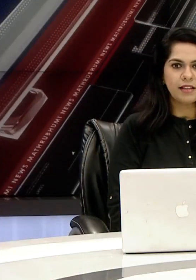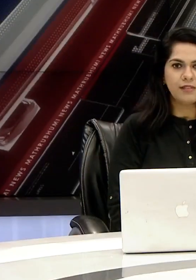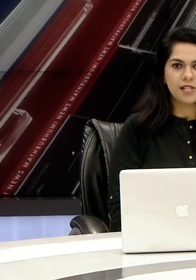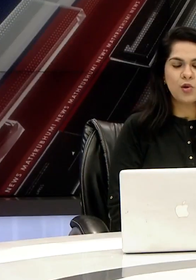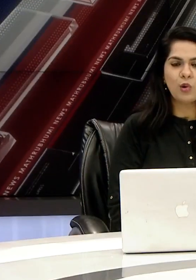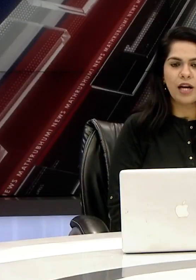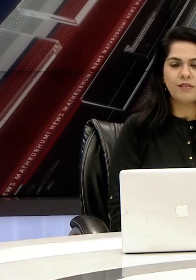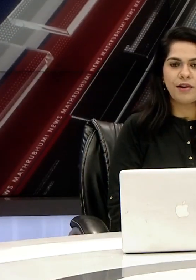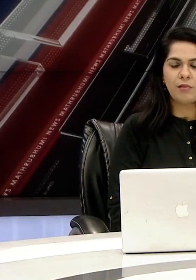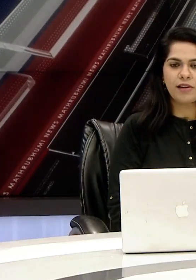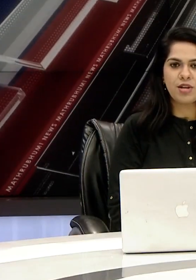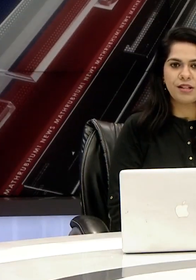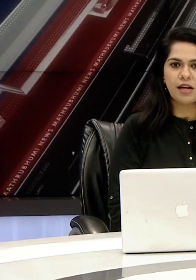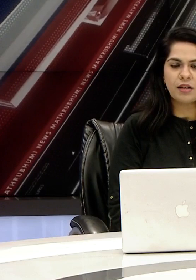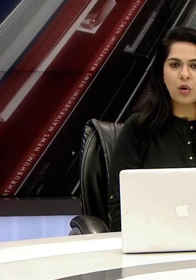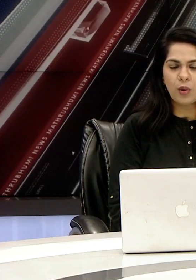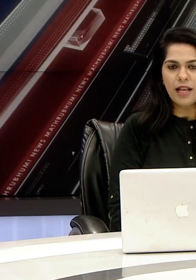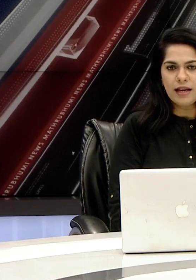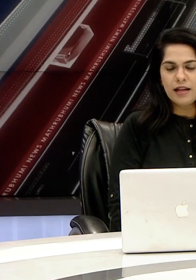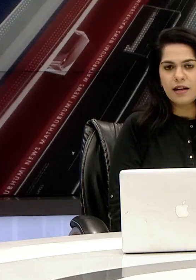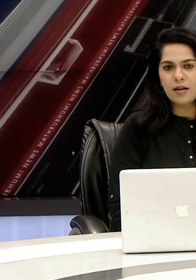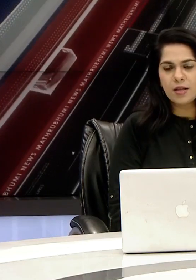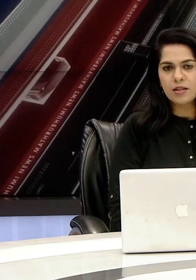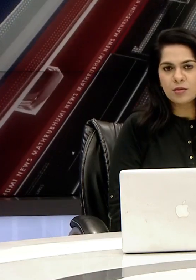പാലക്കാട് നിന്ന് VS ഗോകുലാണ് വിവരങ്ങളുമായി ചേരുന്നത്. ഗോകുൽ,